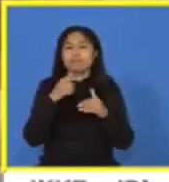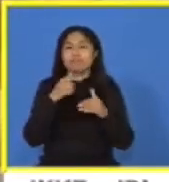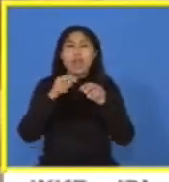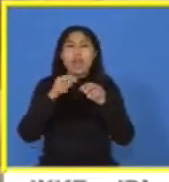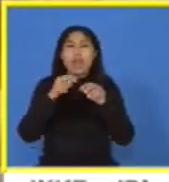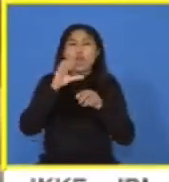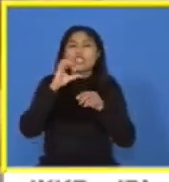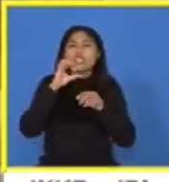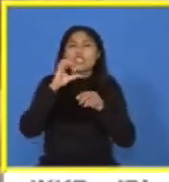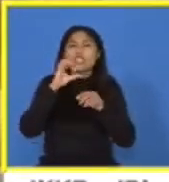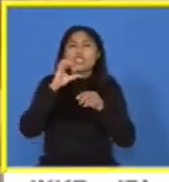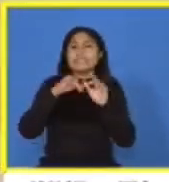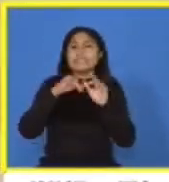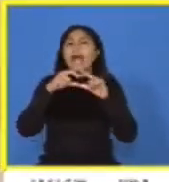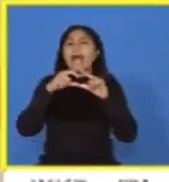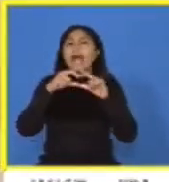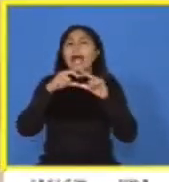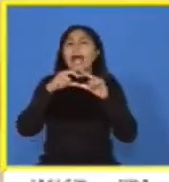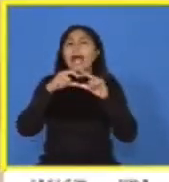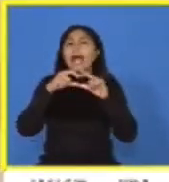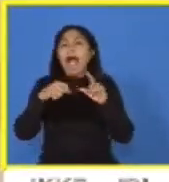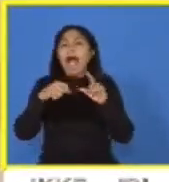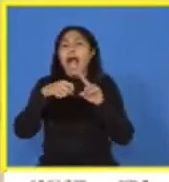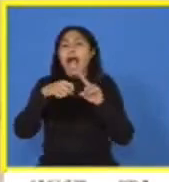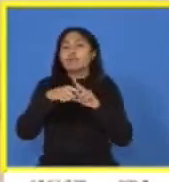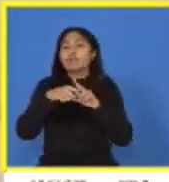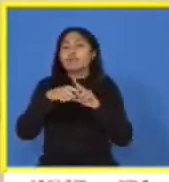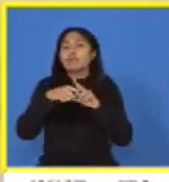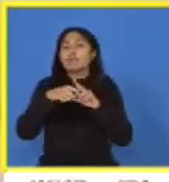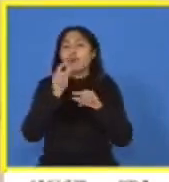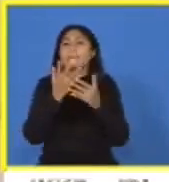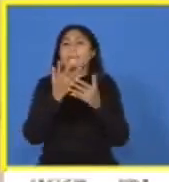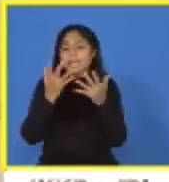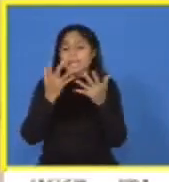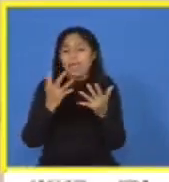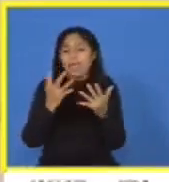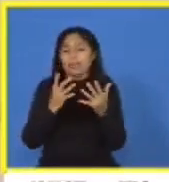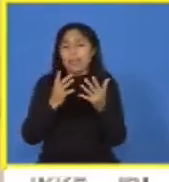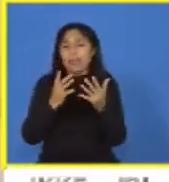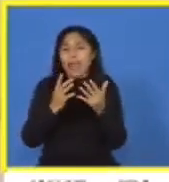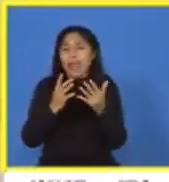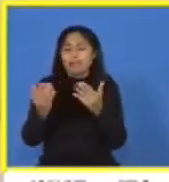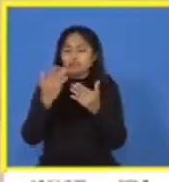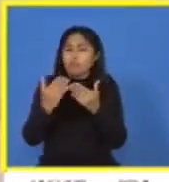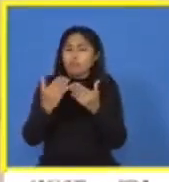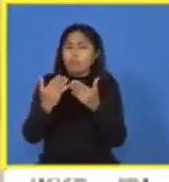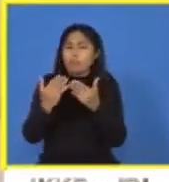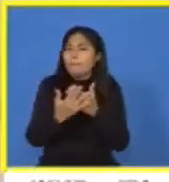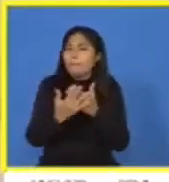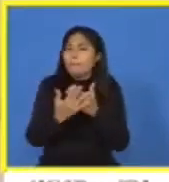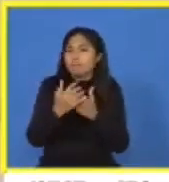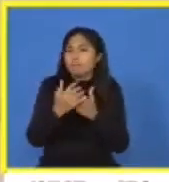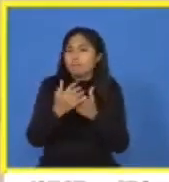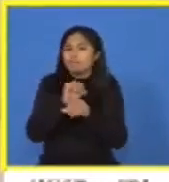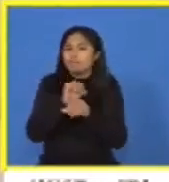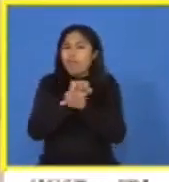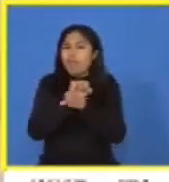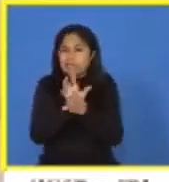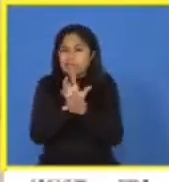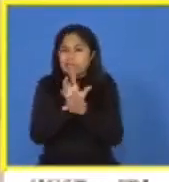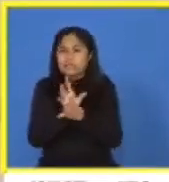kasus, tentu banyak masyarakat juga yang terpapar. Ya. Dan syarat untuk mendapatkan vaksin itu harus 3 bulan